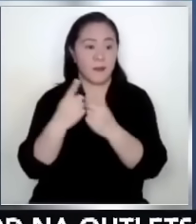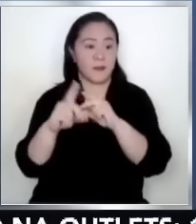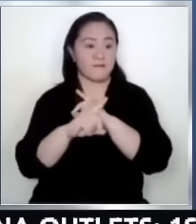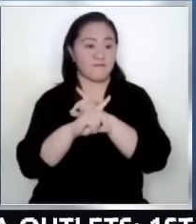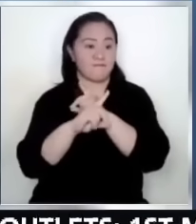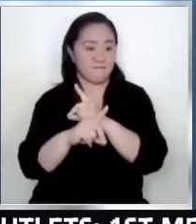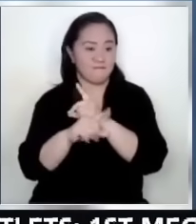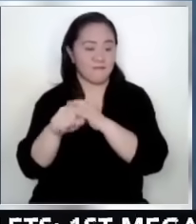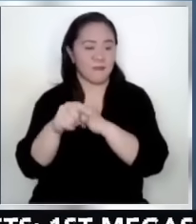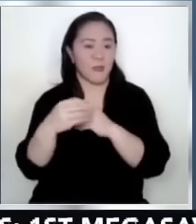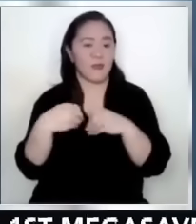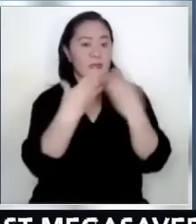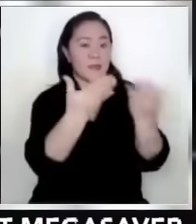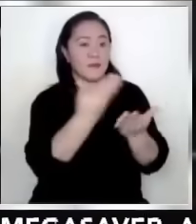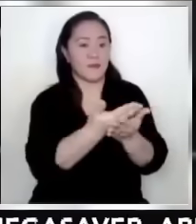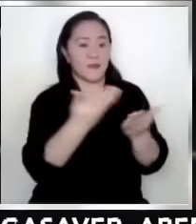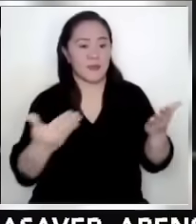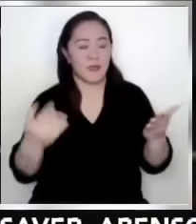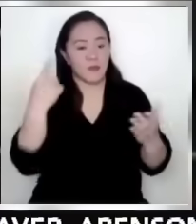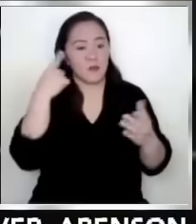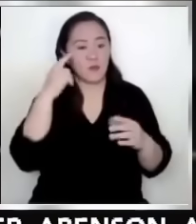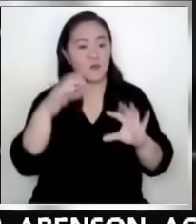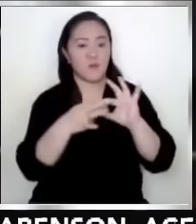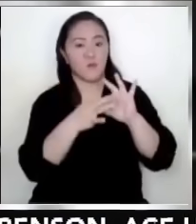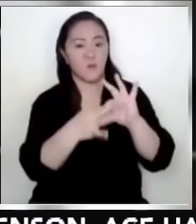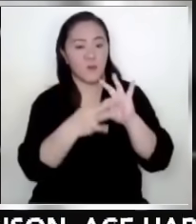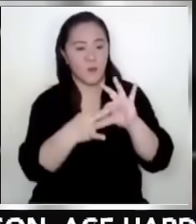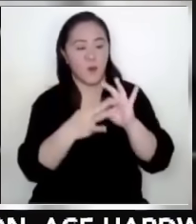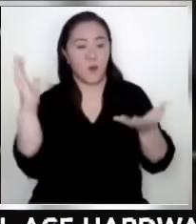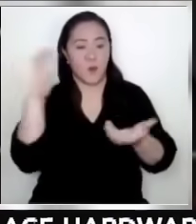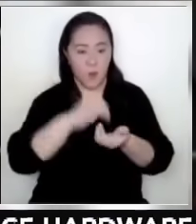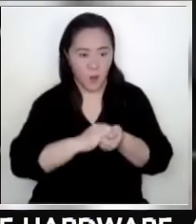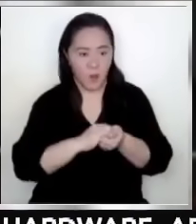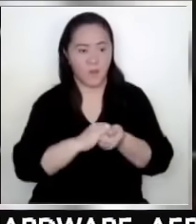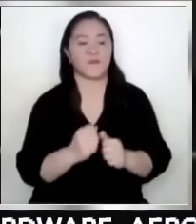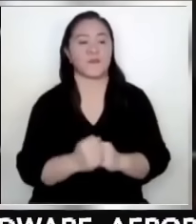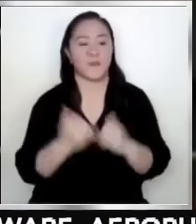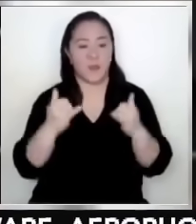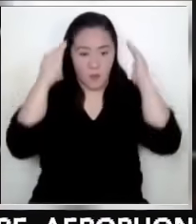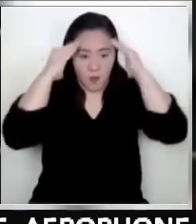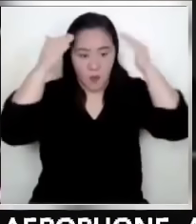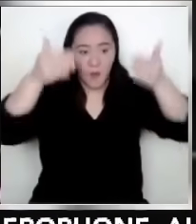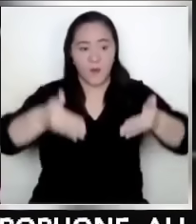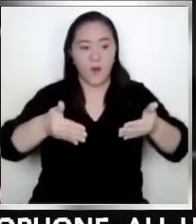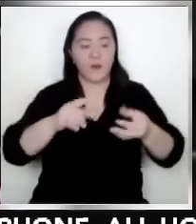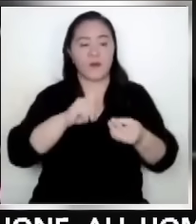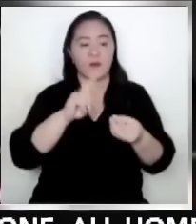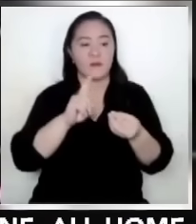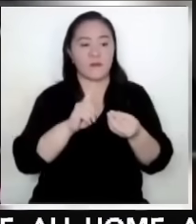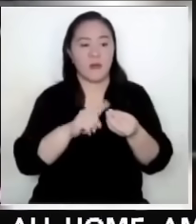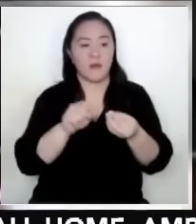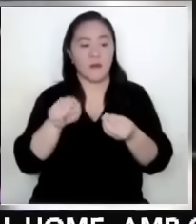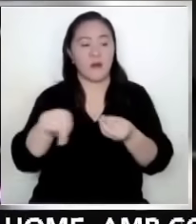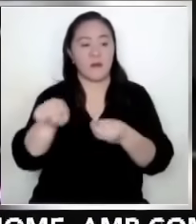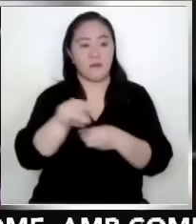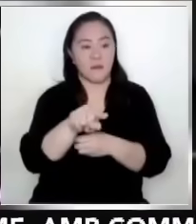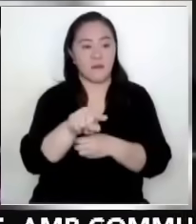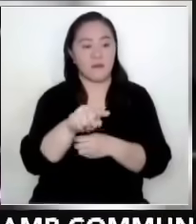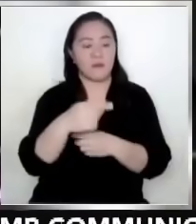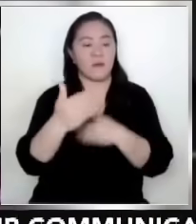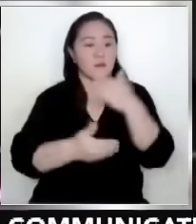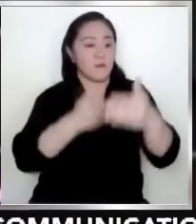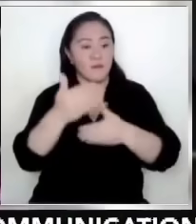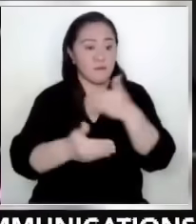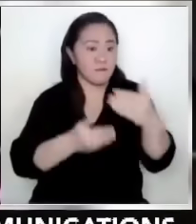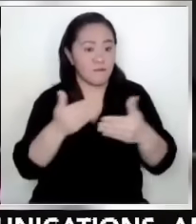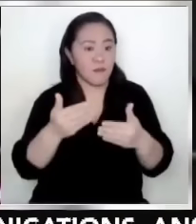kagamitan sa mga kaalyado nila. We are laser focused on identifying new and cost-effective emerging technologies that will bring